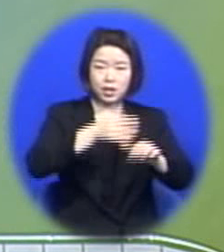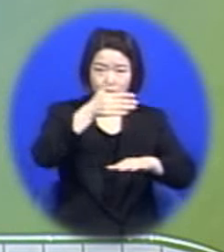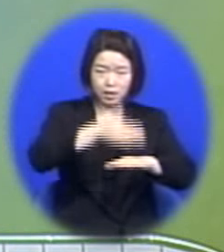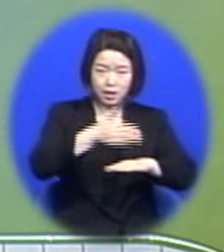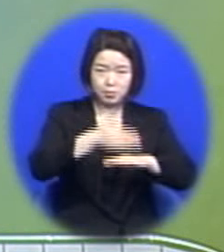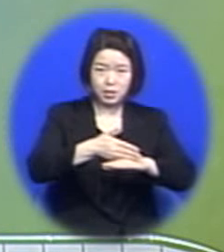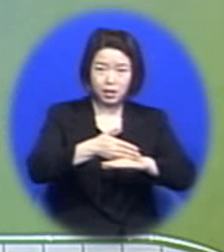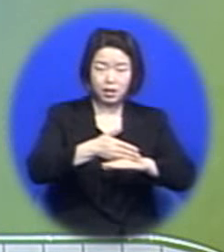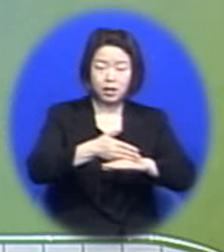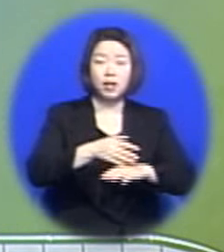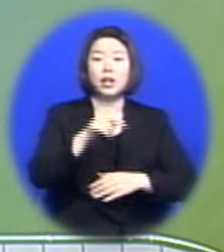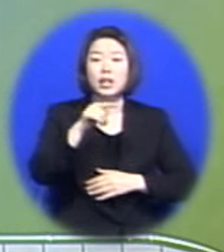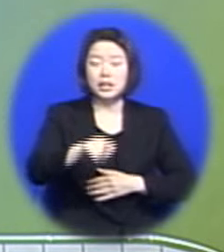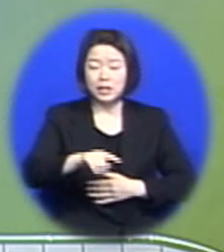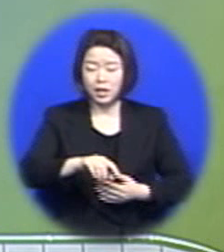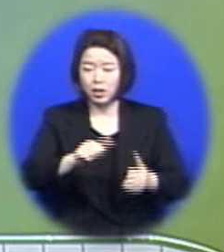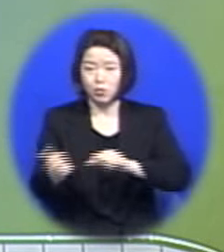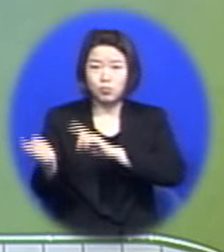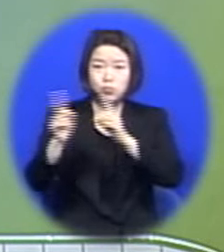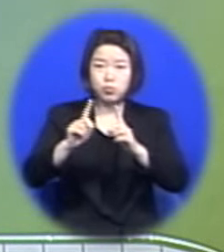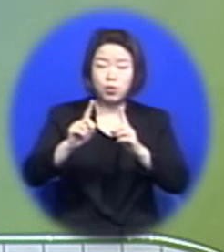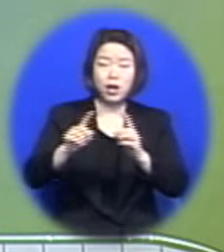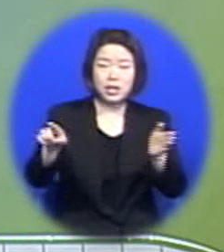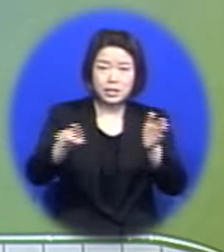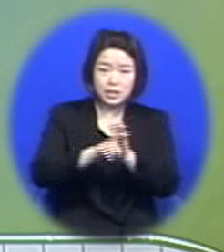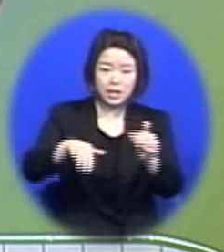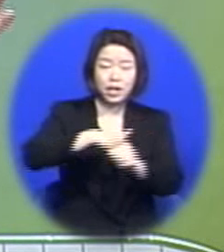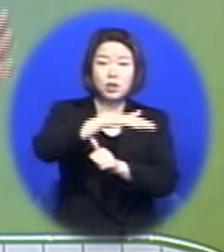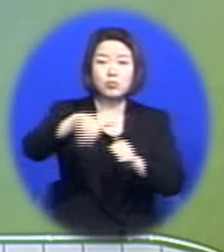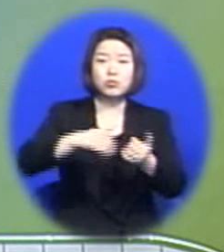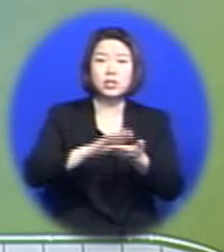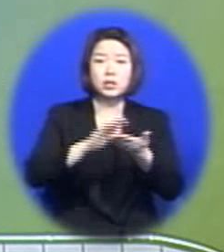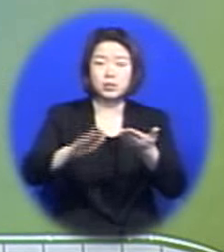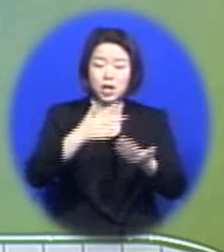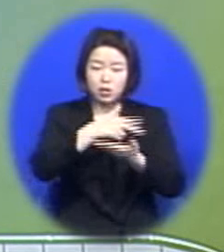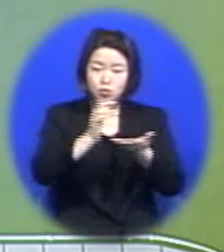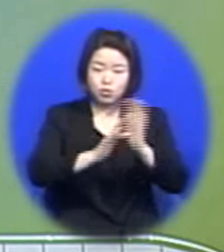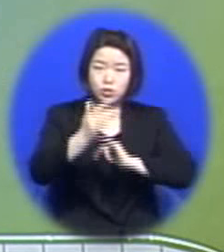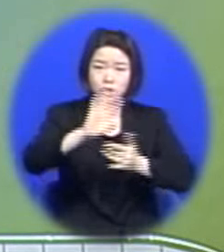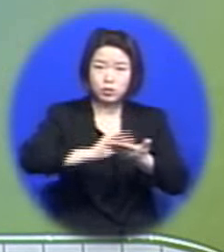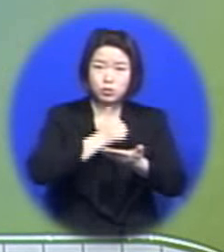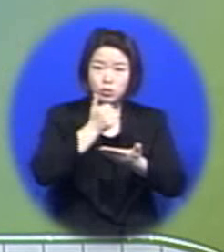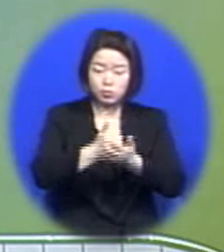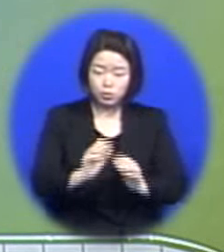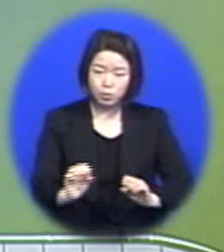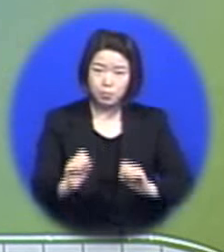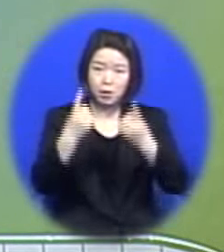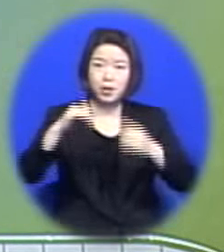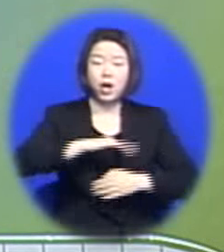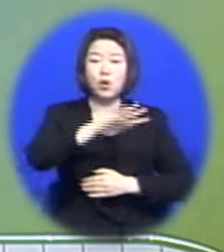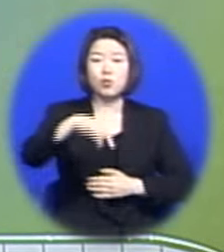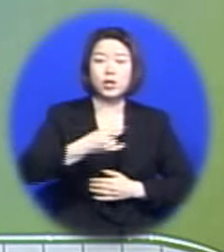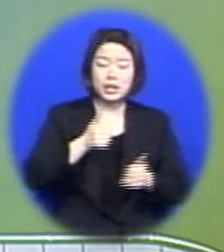이것이 부활신앙의 분위기예요. 주 예수로 말미암아 우리에게 승리를 주시는 하나님께 감사하노니.